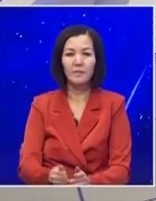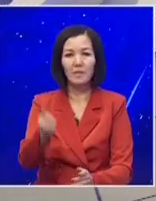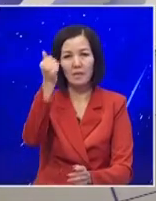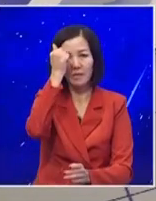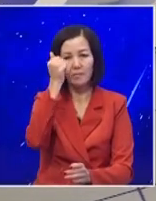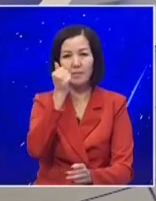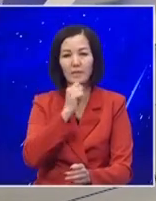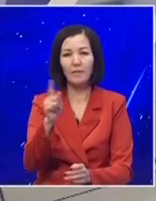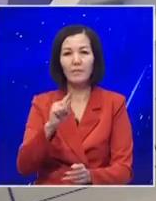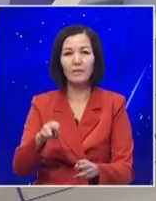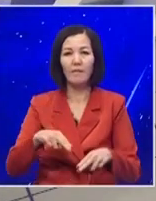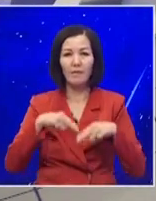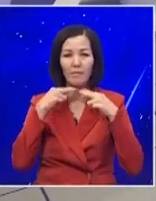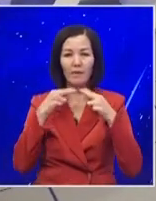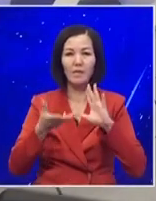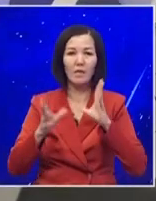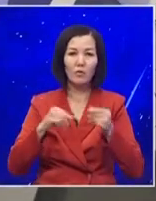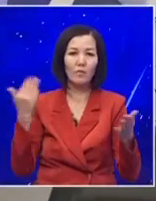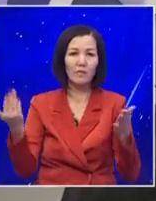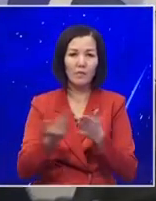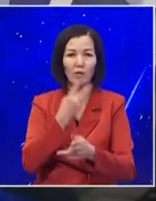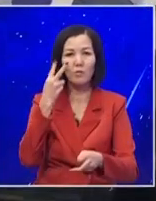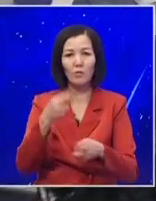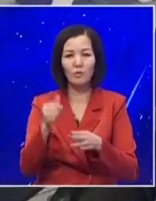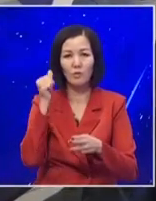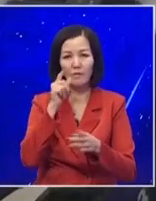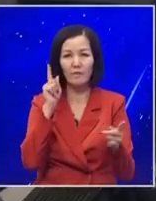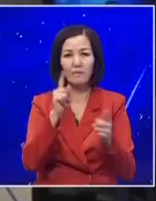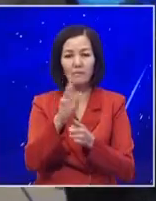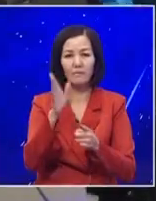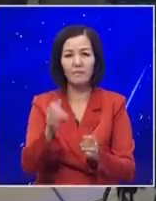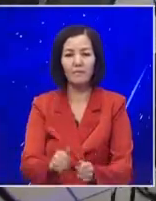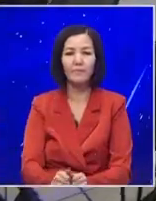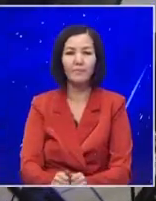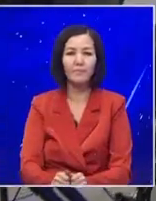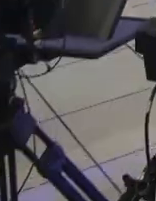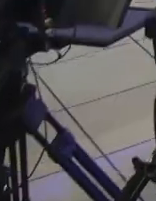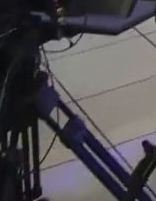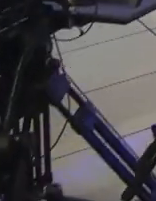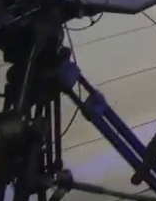Это была последняя информация на сегодня. Спасибо за внимание. Всего доброго.